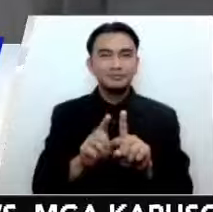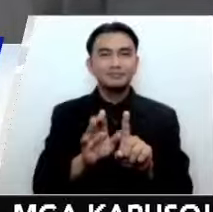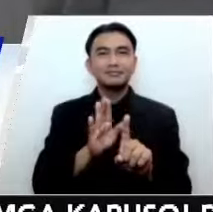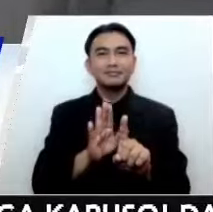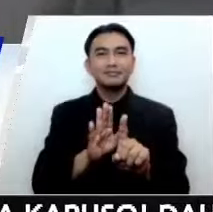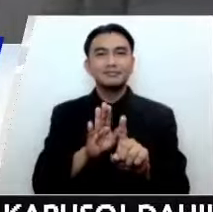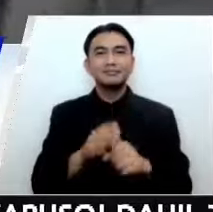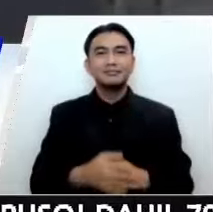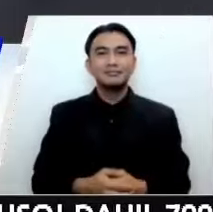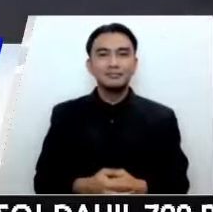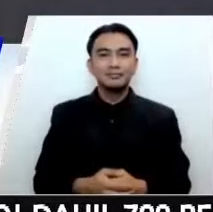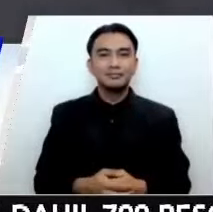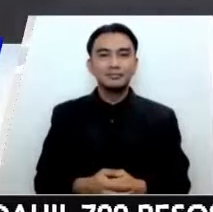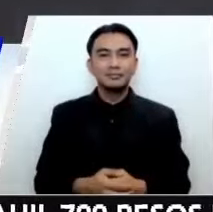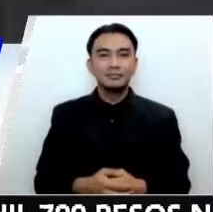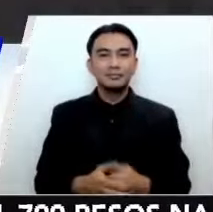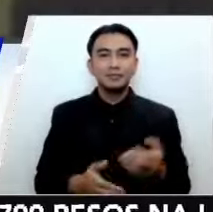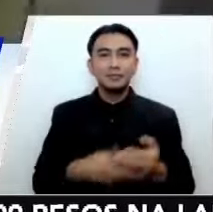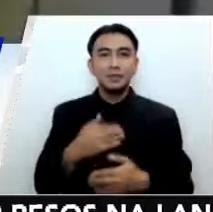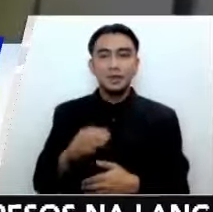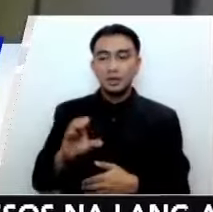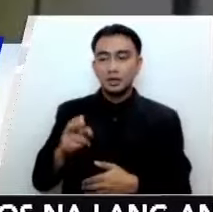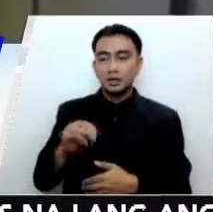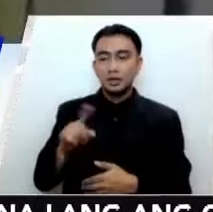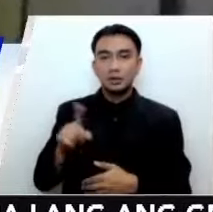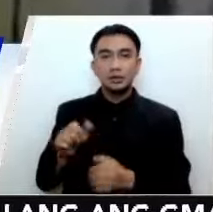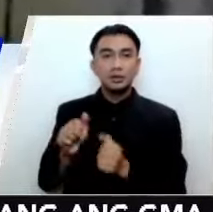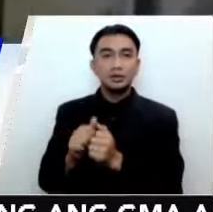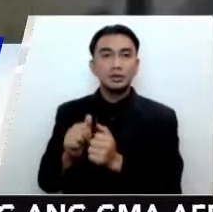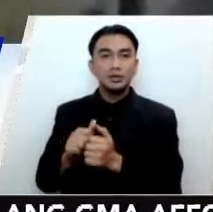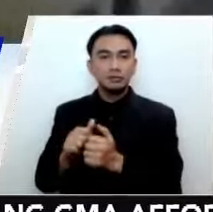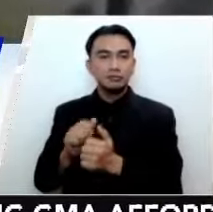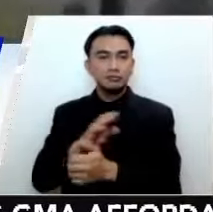Kasama naman ni Senator Cheese ang mga anak na si Aquino at Jessie.